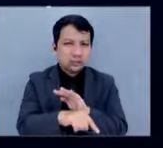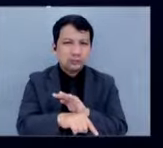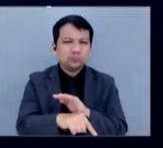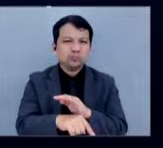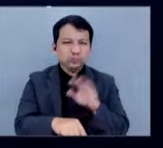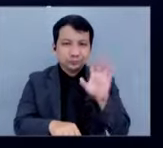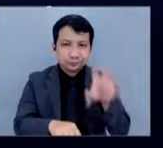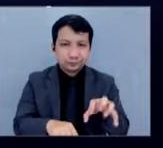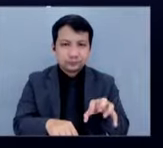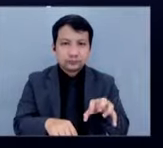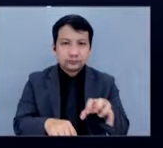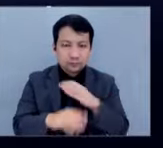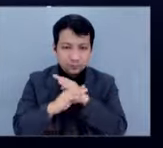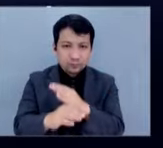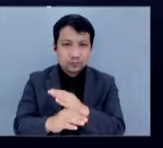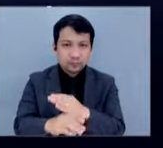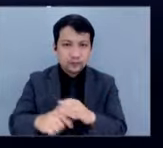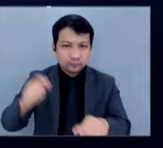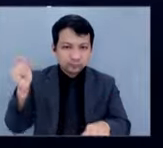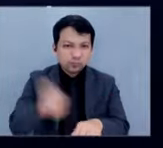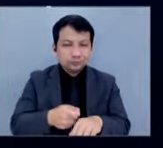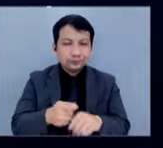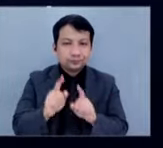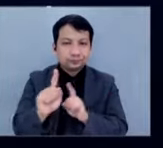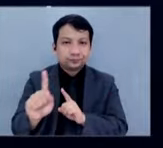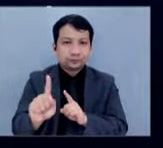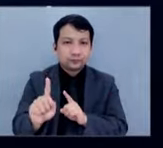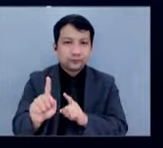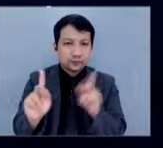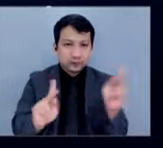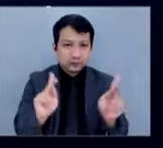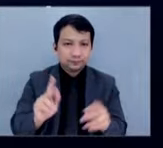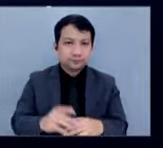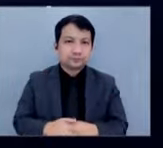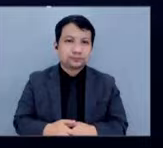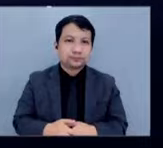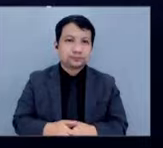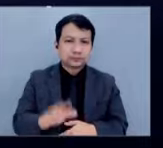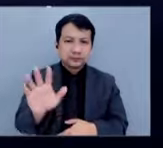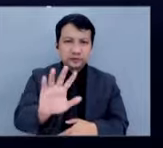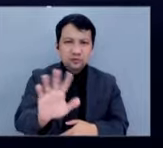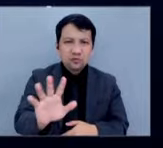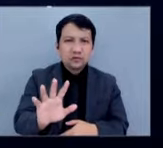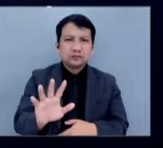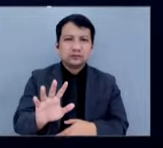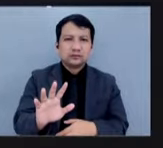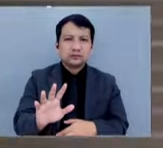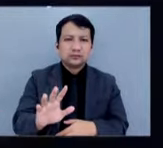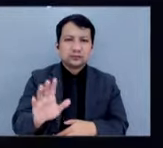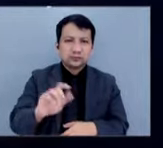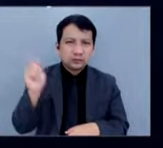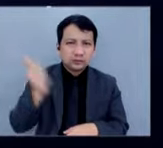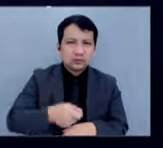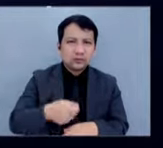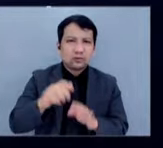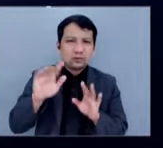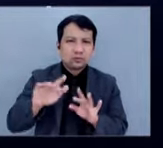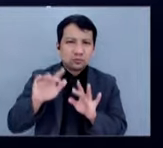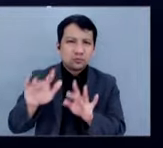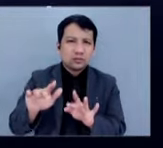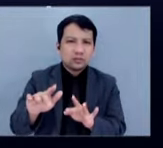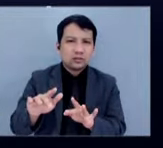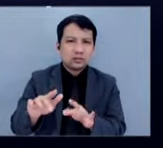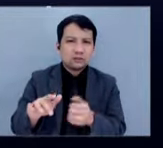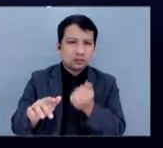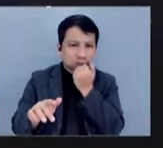Naawat lang siya sa pagpalo ng lapitan ng isang residente. Huwag niya naman pupukpukin. Ang salbahin niyo